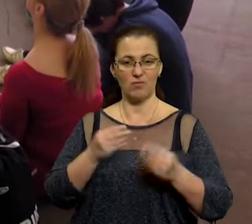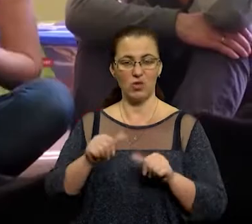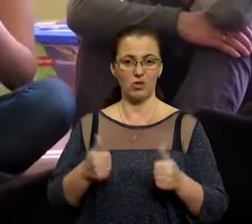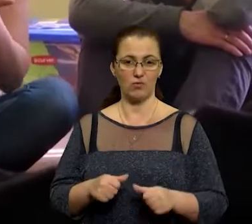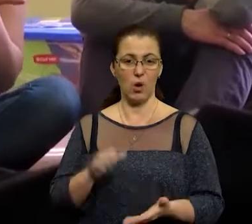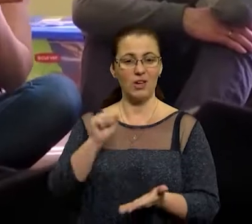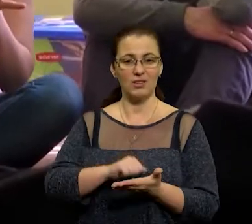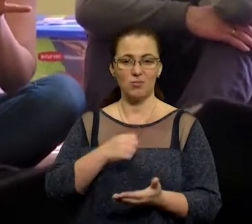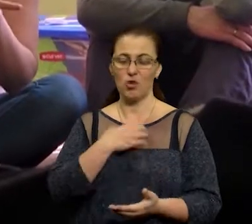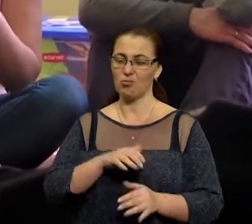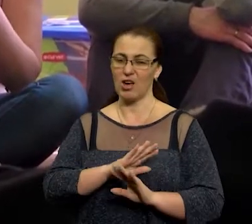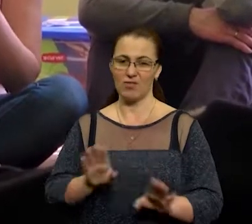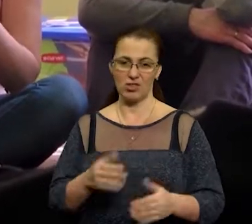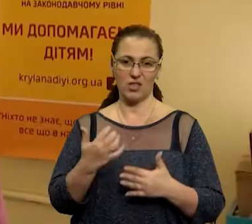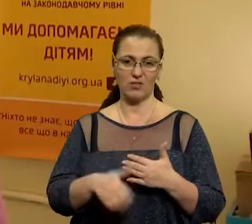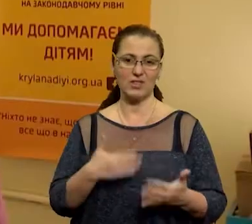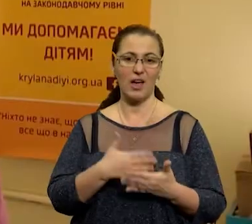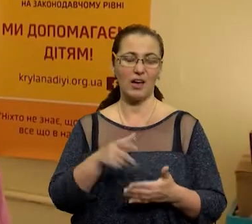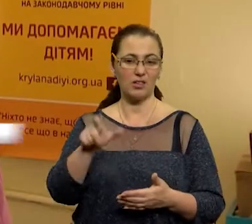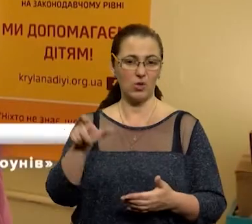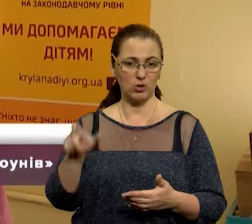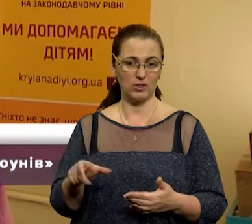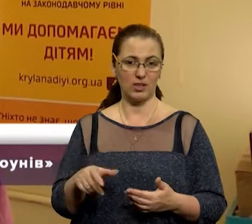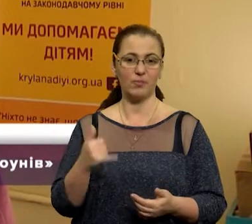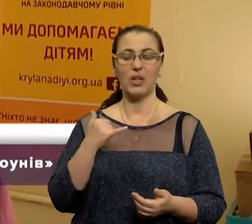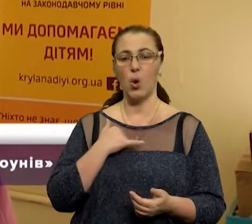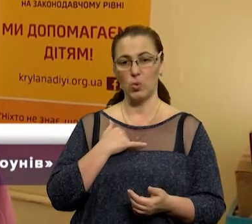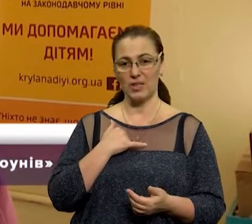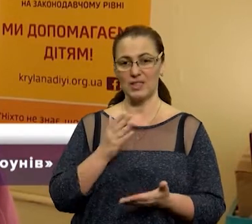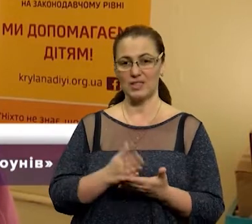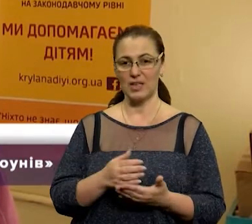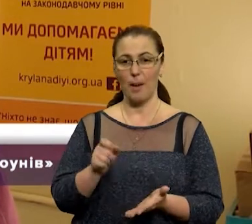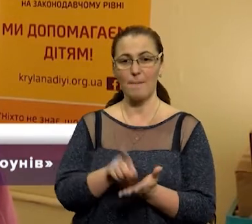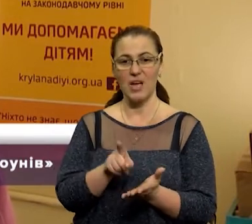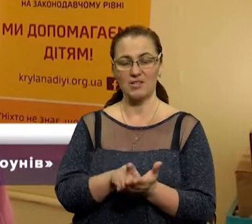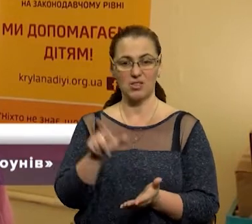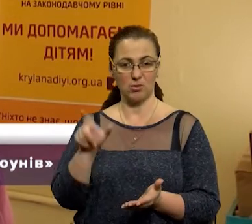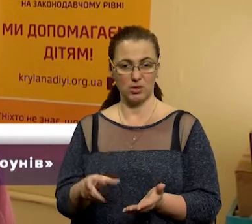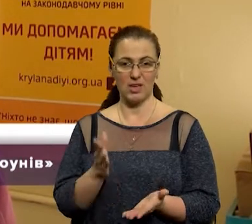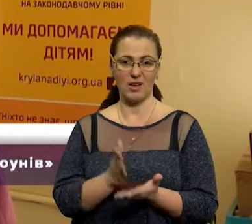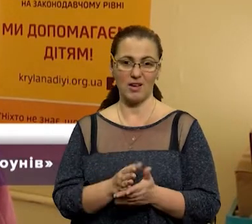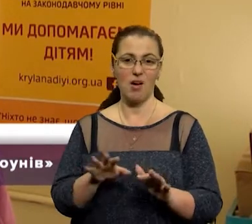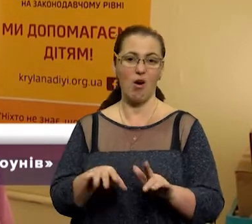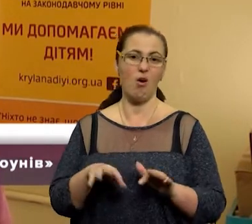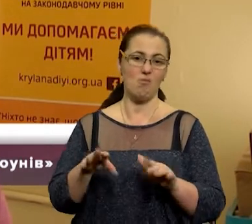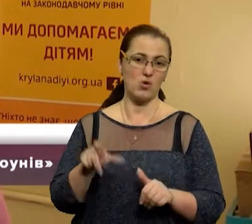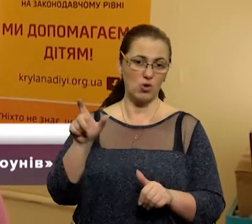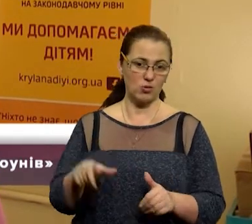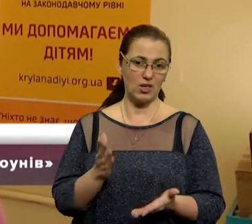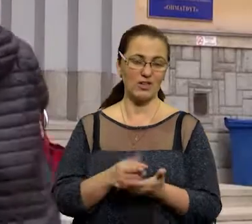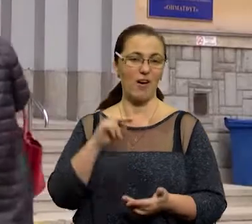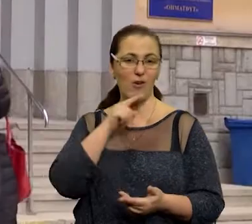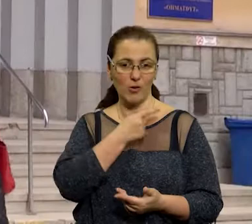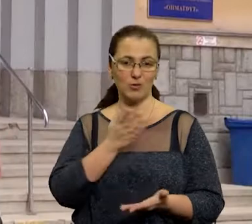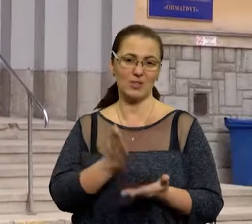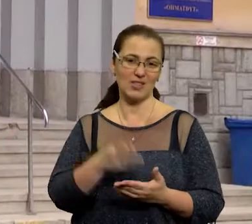клоунів не важливі, тож серед волонтерів. В нас є пенсіонерка, в нас є айтішник, в нас є економіст, в нас є